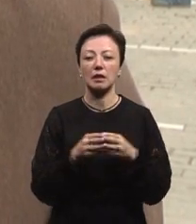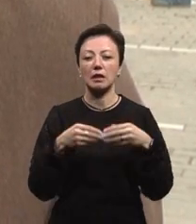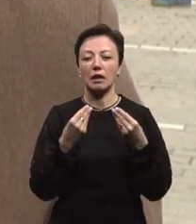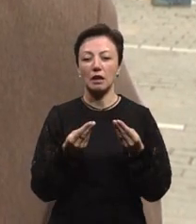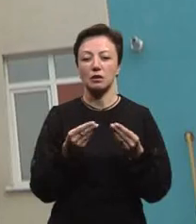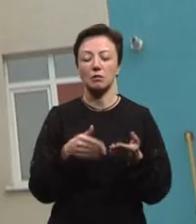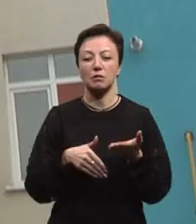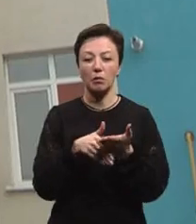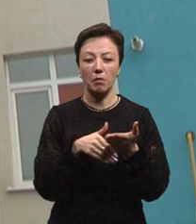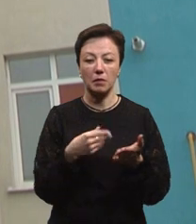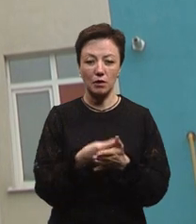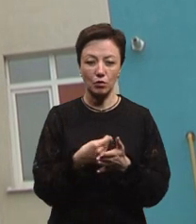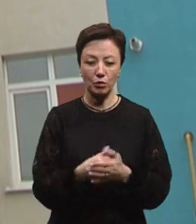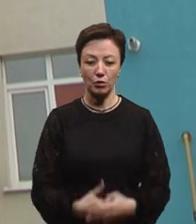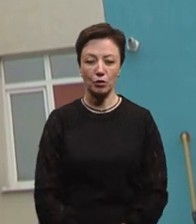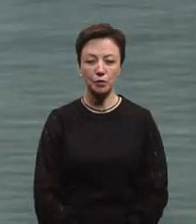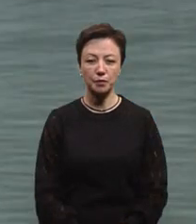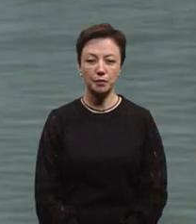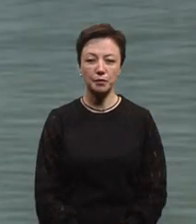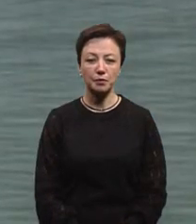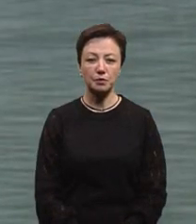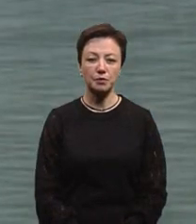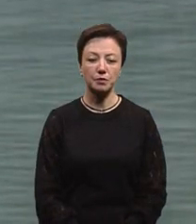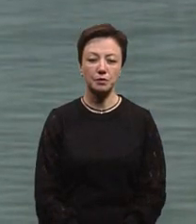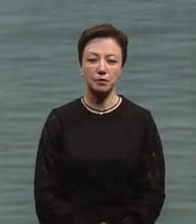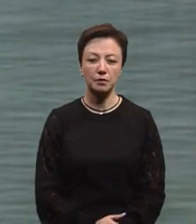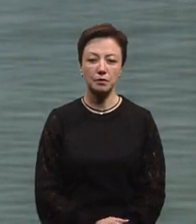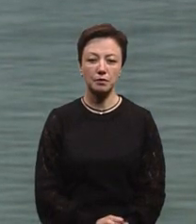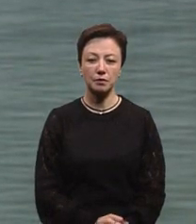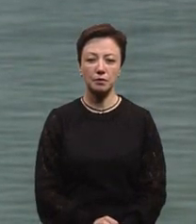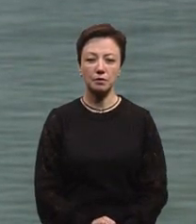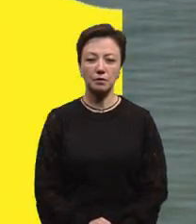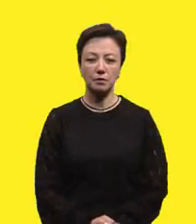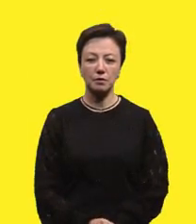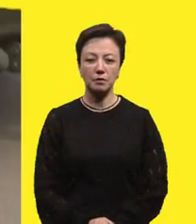матеріальну допомогу Тетяна ворожцова Віктор кривий суспільні новини Хмельницький